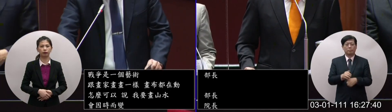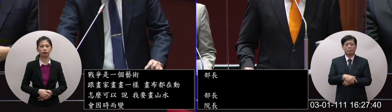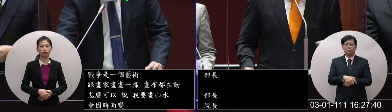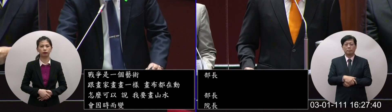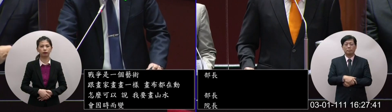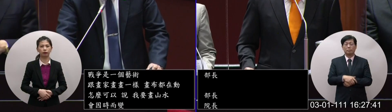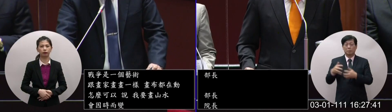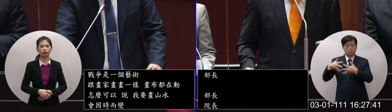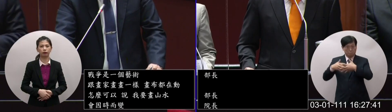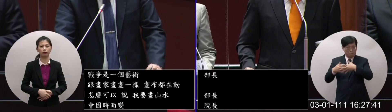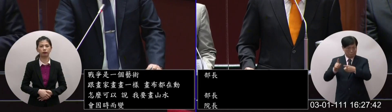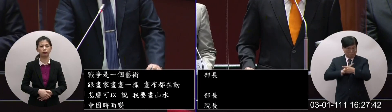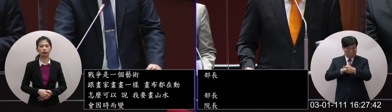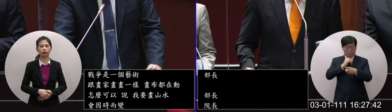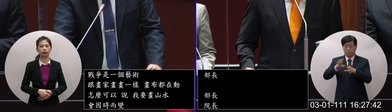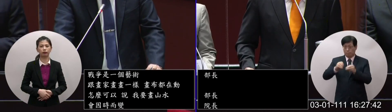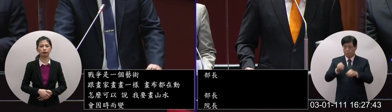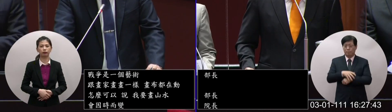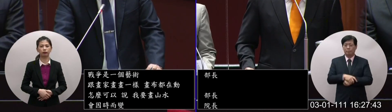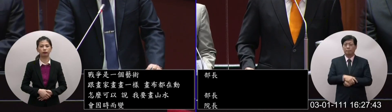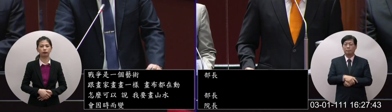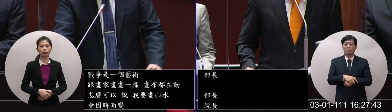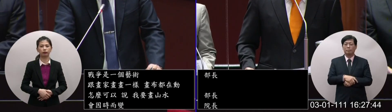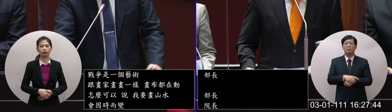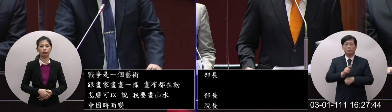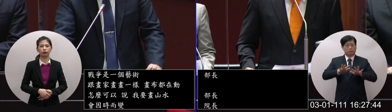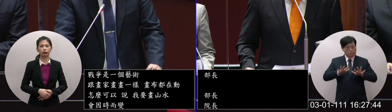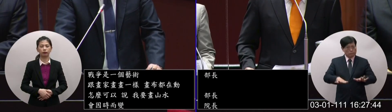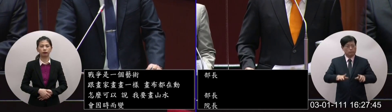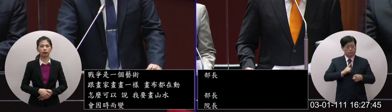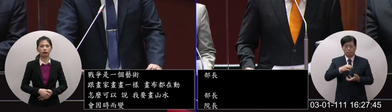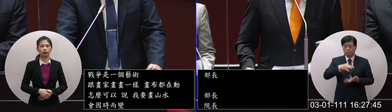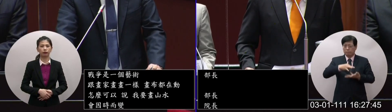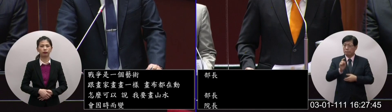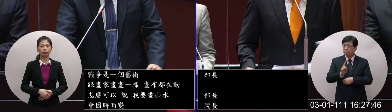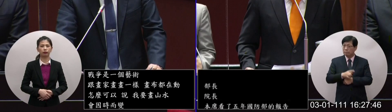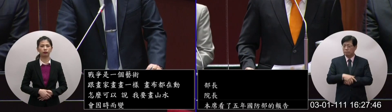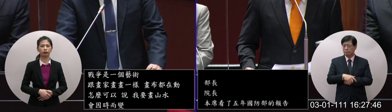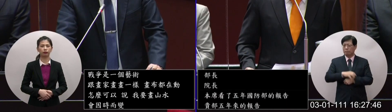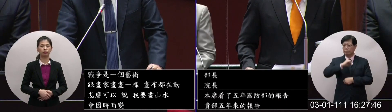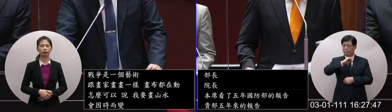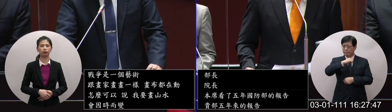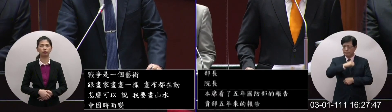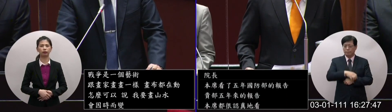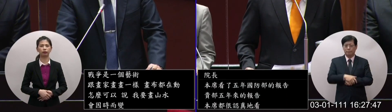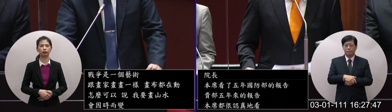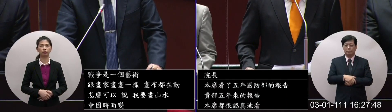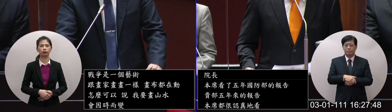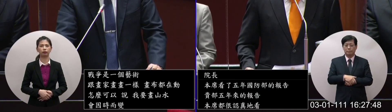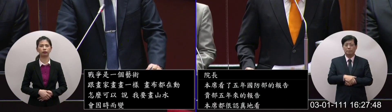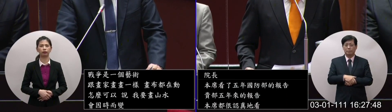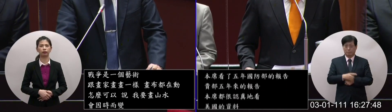们也看了美国 DAPA 的资料。本席今天的忧心是台湾